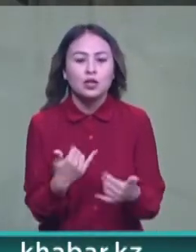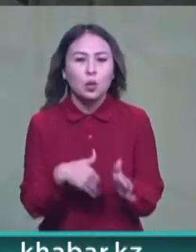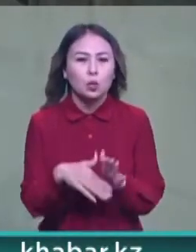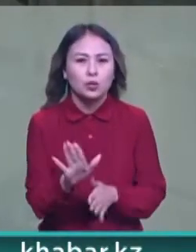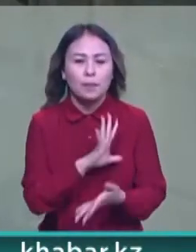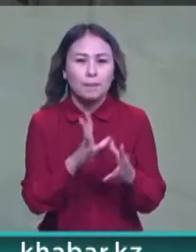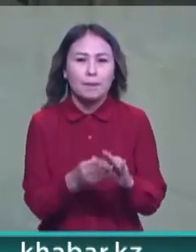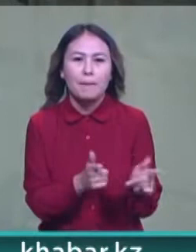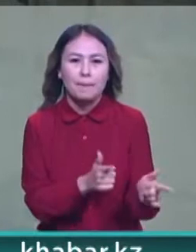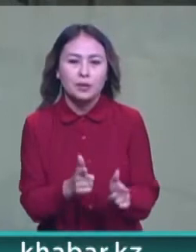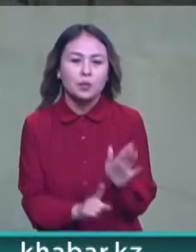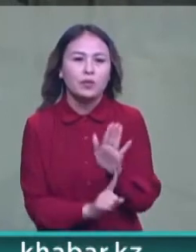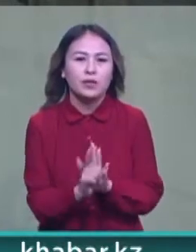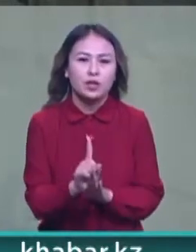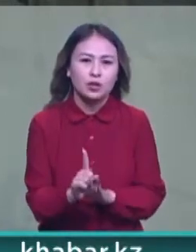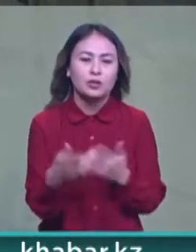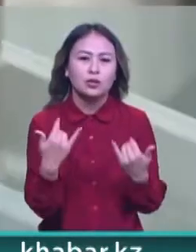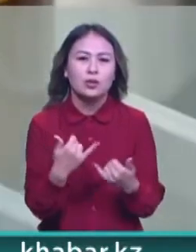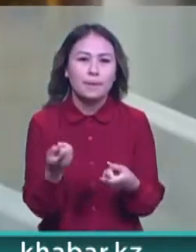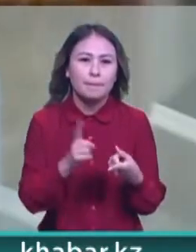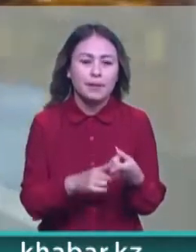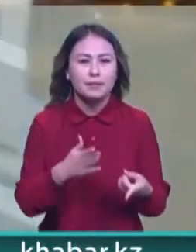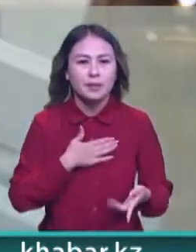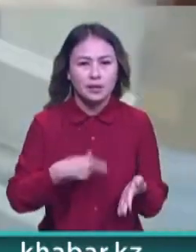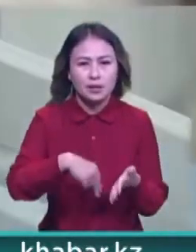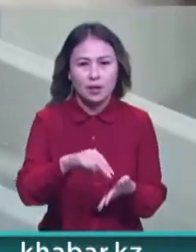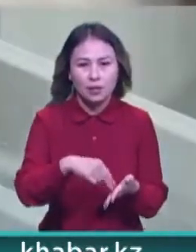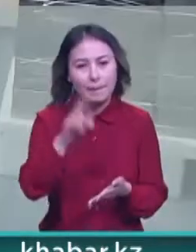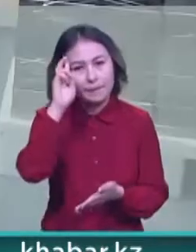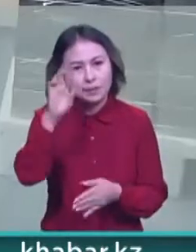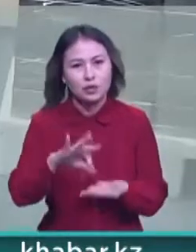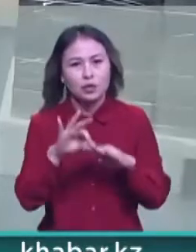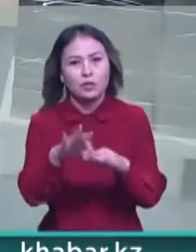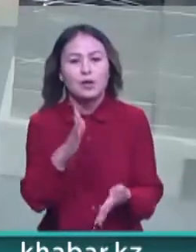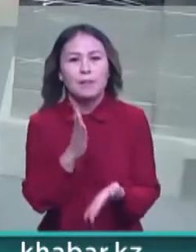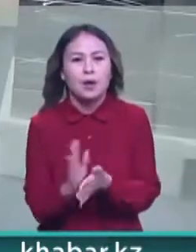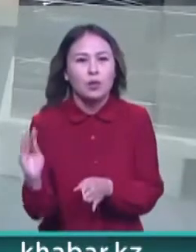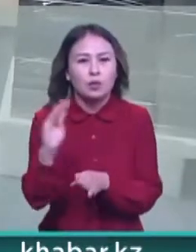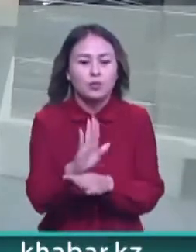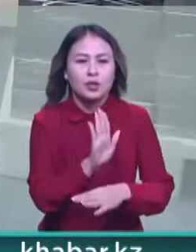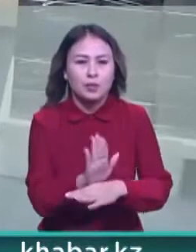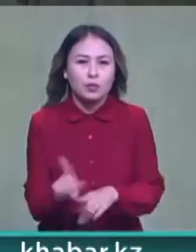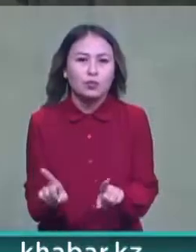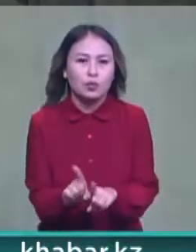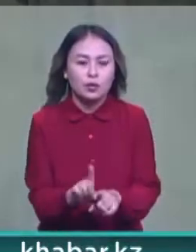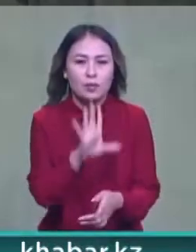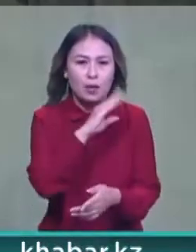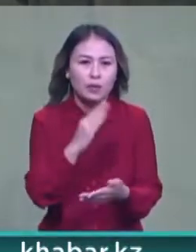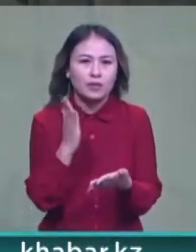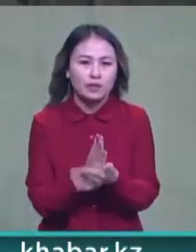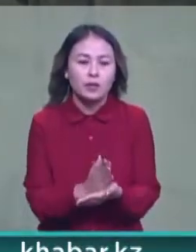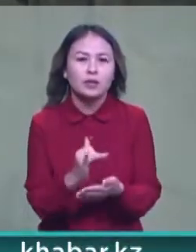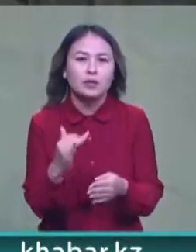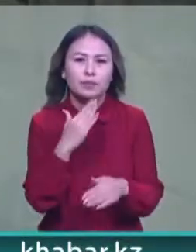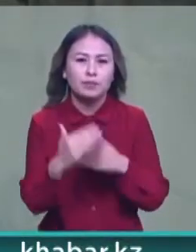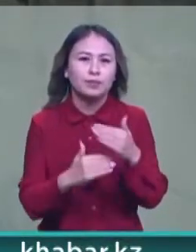екінші толқынға жақсы дайындықты бастап жатырмыз. Яғни бізден сатып алуды мемлекет жүргізіп жатыр. Қосымша тапсырыстар да жеткілікті. Біздің өндіріс